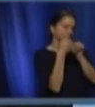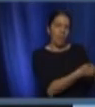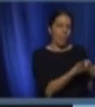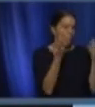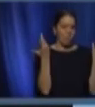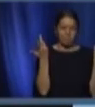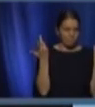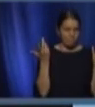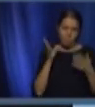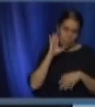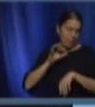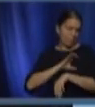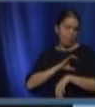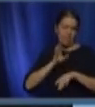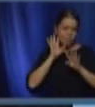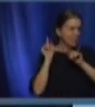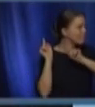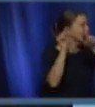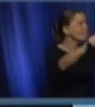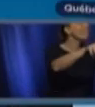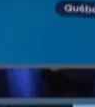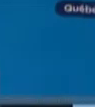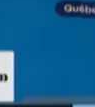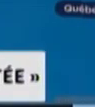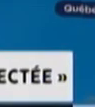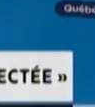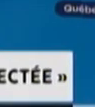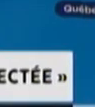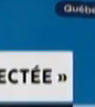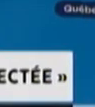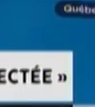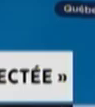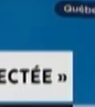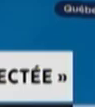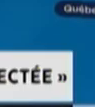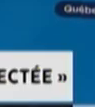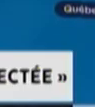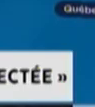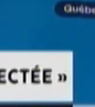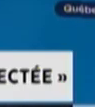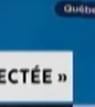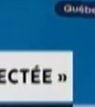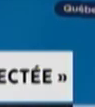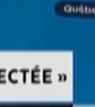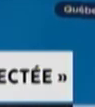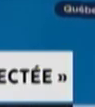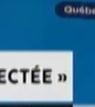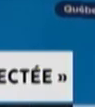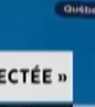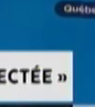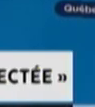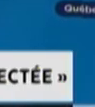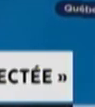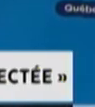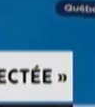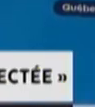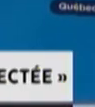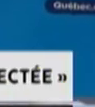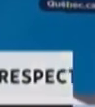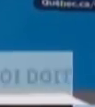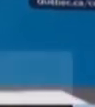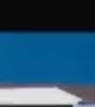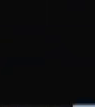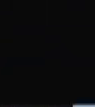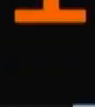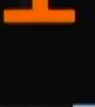Ce n'est pas un jour à la fois, mesdames et messieurs, c'est 4 semaines à la fois après le défi 28 jours au Québec